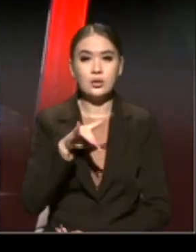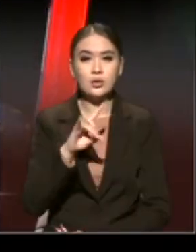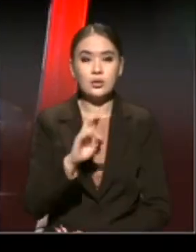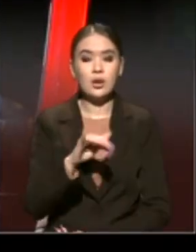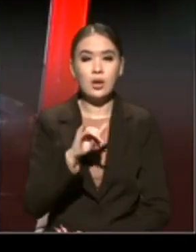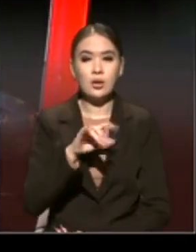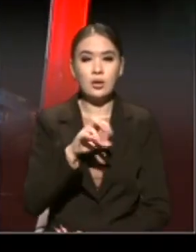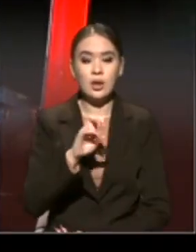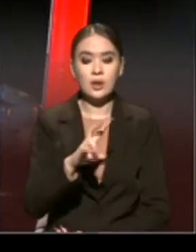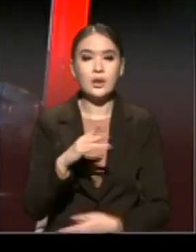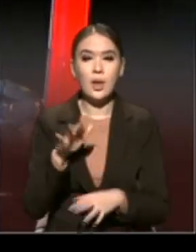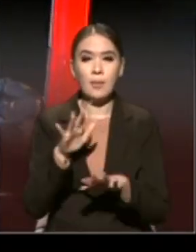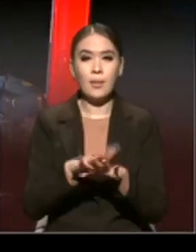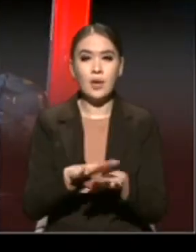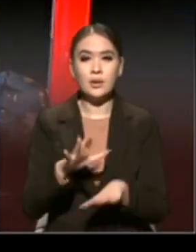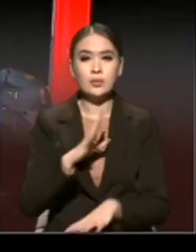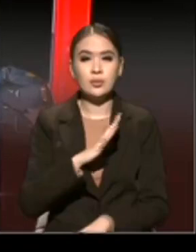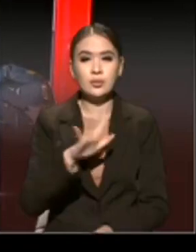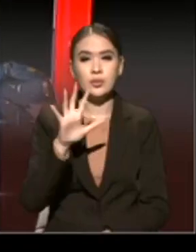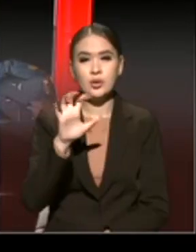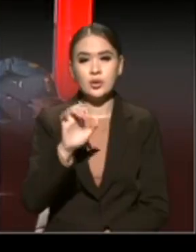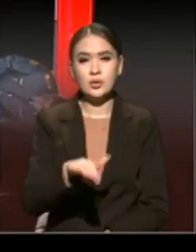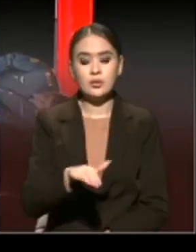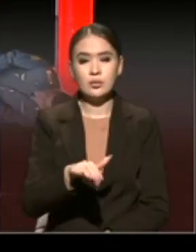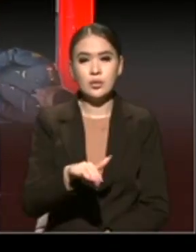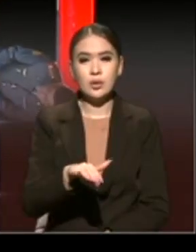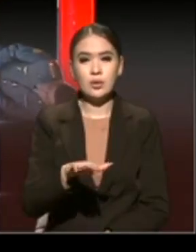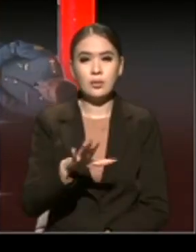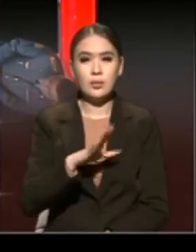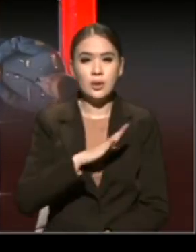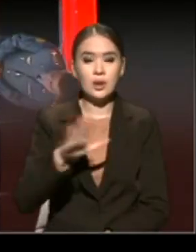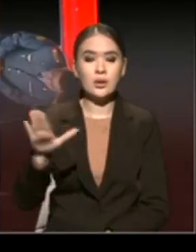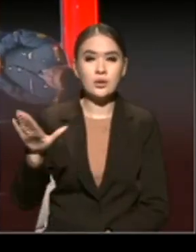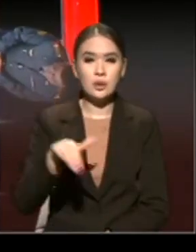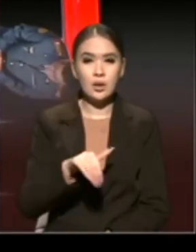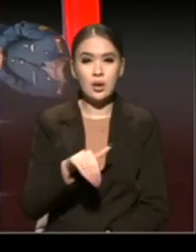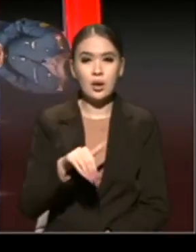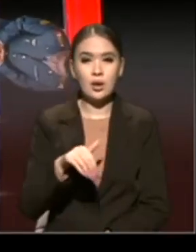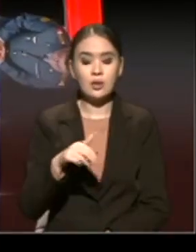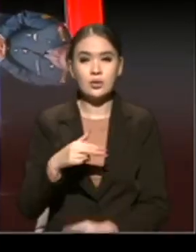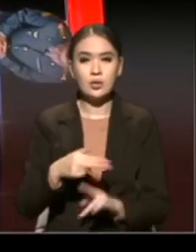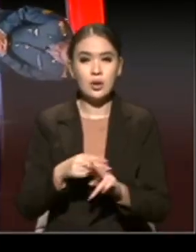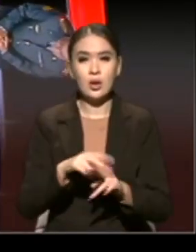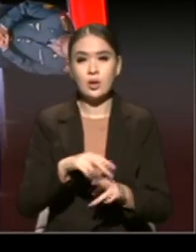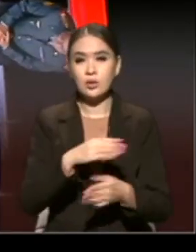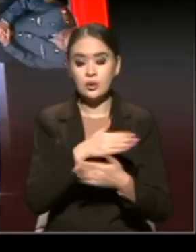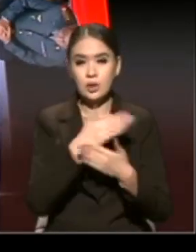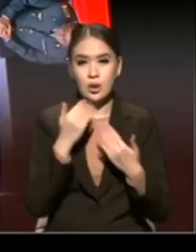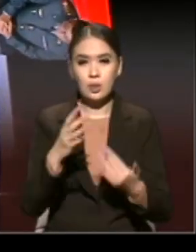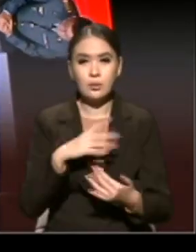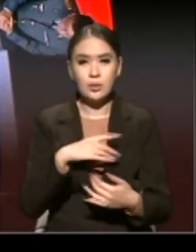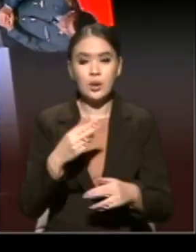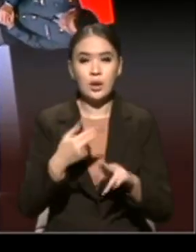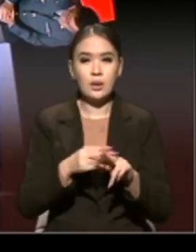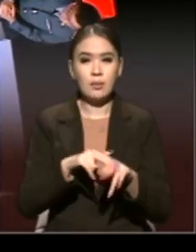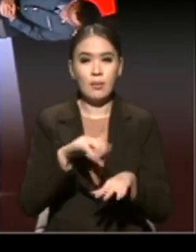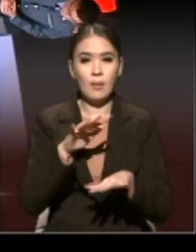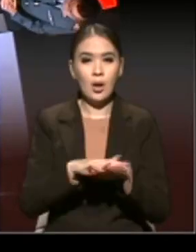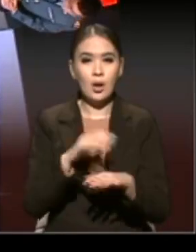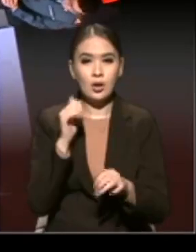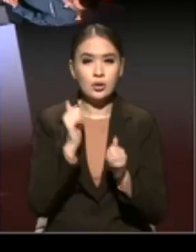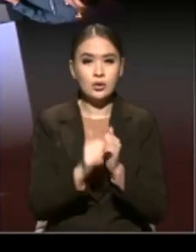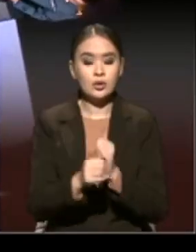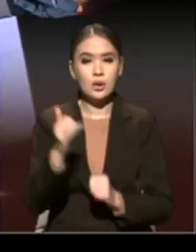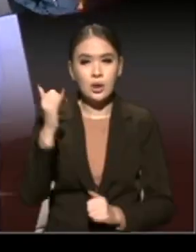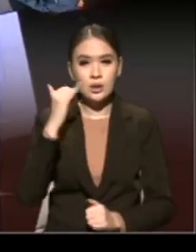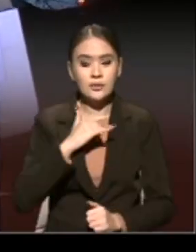Сол мына банктен бір 500-ді сондай мың ақшасы қалды. Ол енді қашып жүрген жоқ, ол су істетіп жүр. Соған маған мына банктен күнде звонит